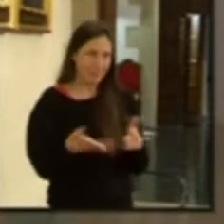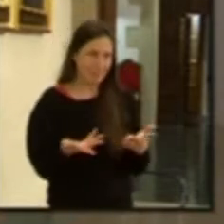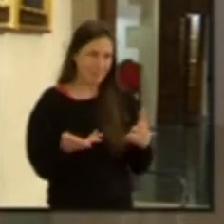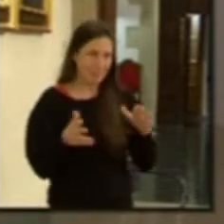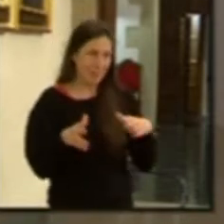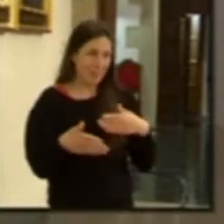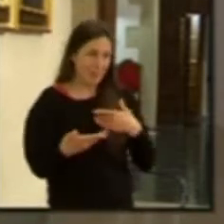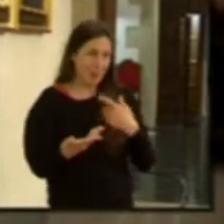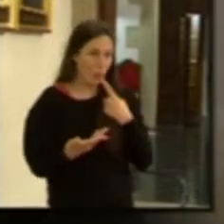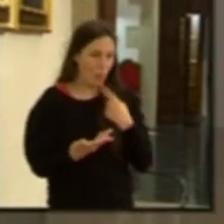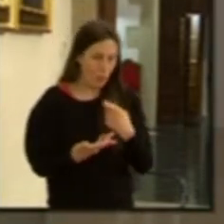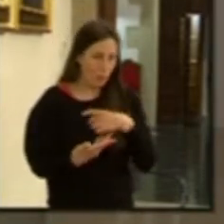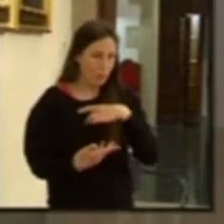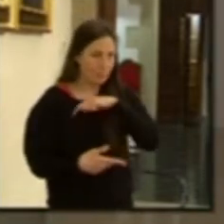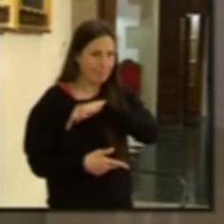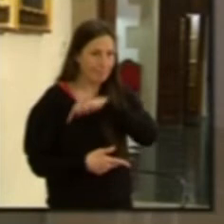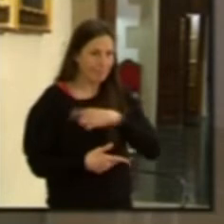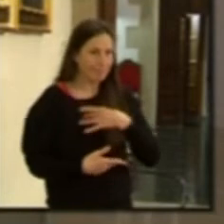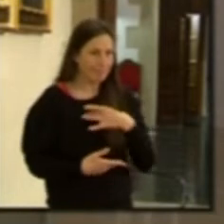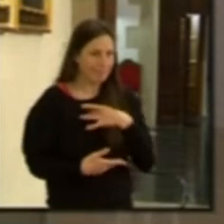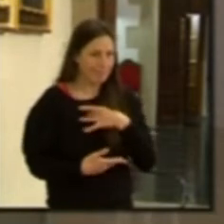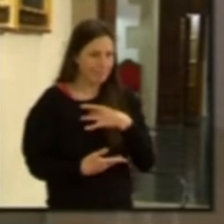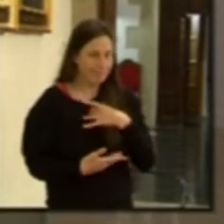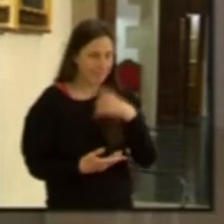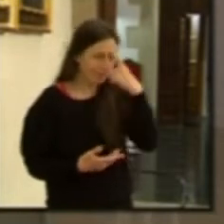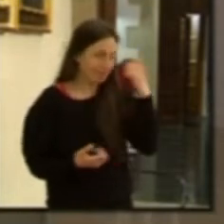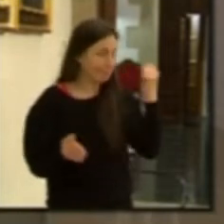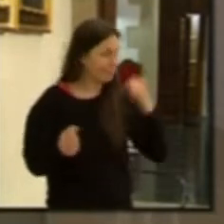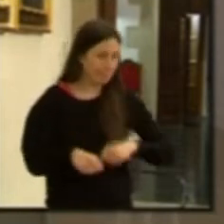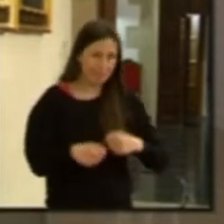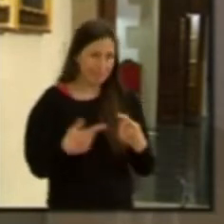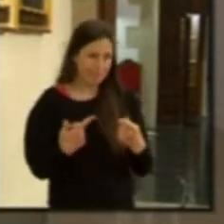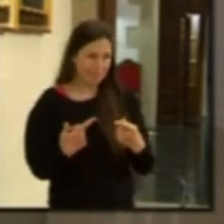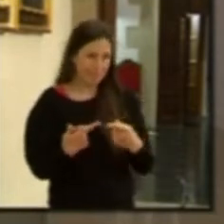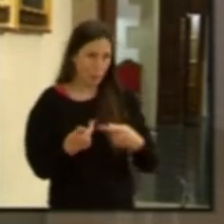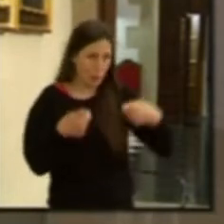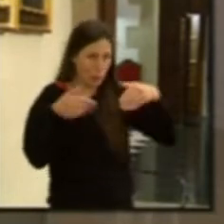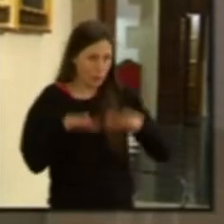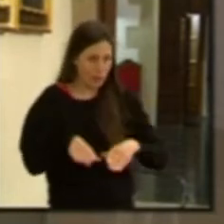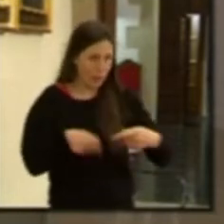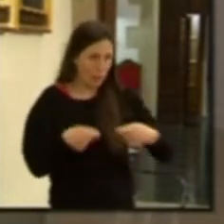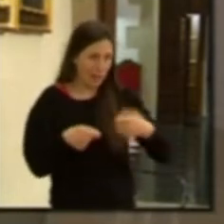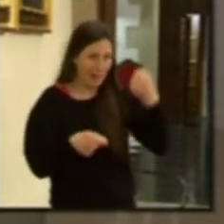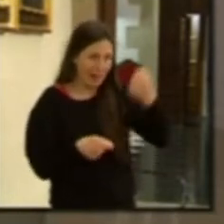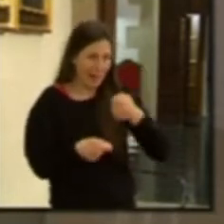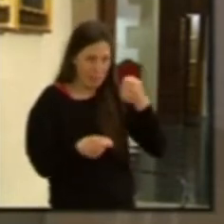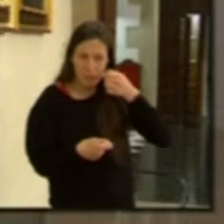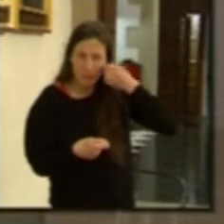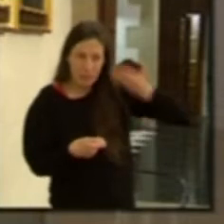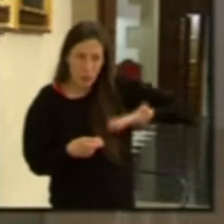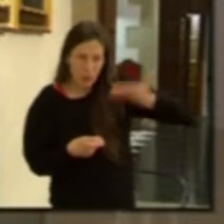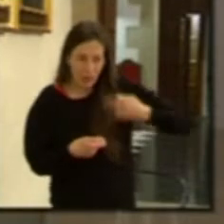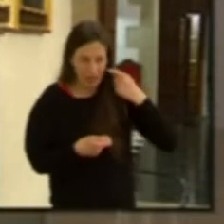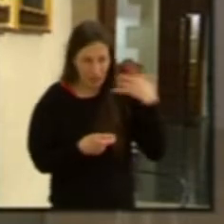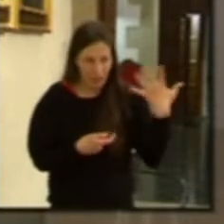difícil, us he de dir com a alcaldessa va ser una de les primeres decisions que vam haver de prendre de no fer el Mercat del Ram i com sabeu la importància d'aquesta festa per la